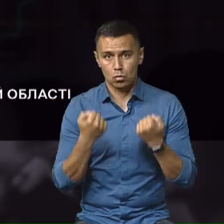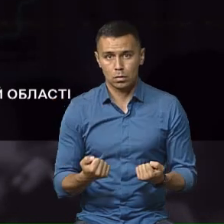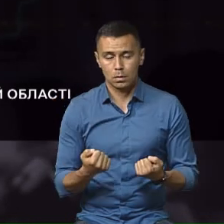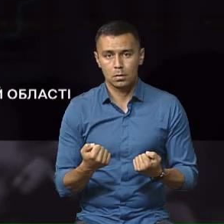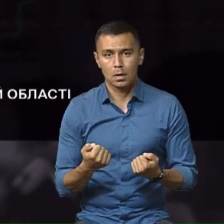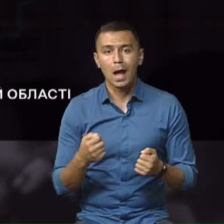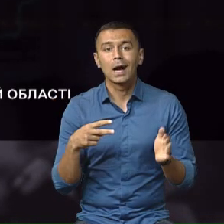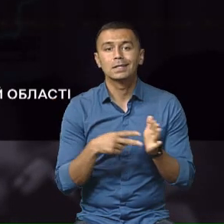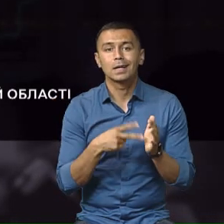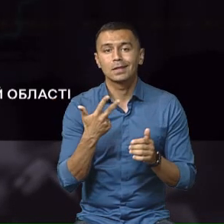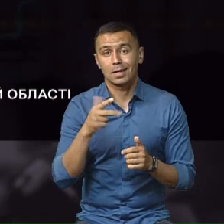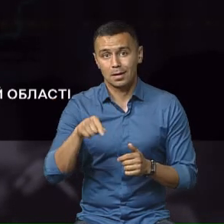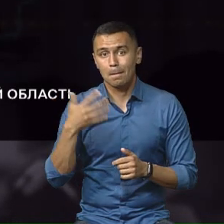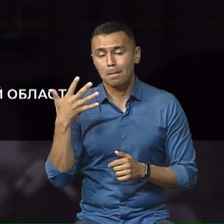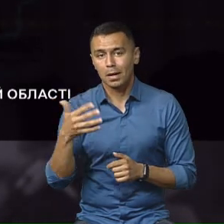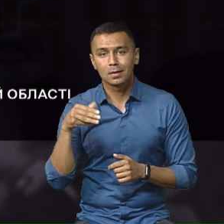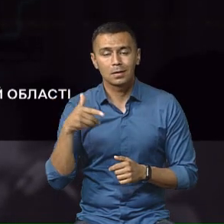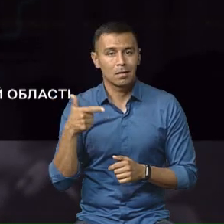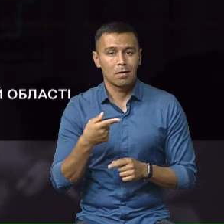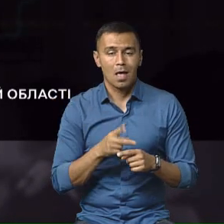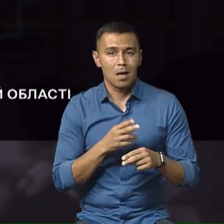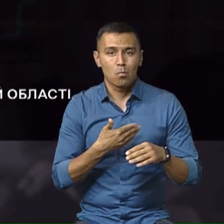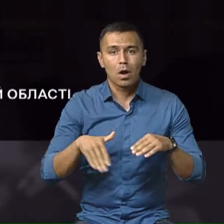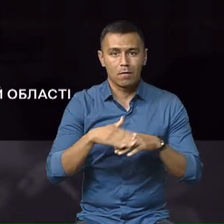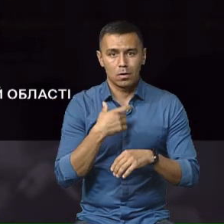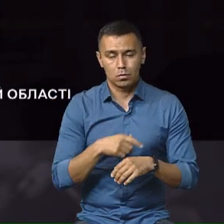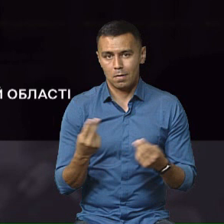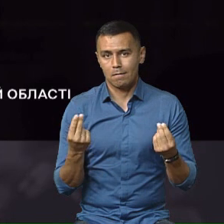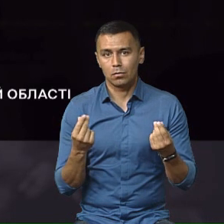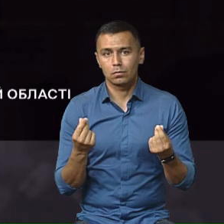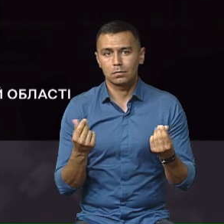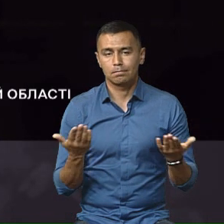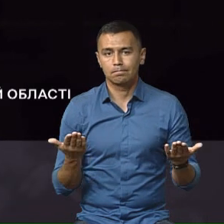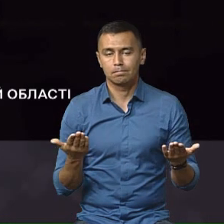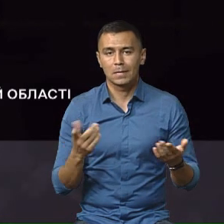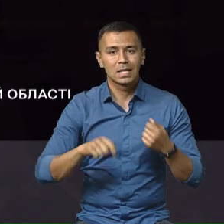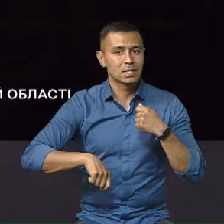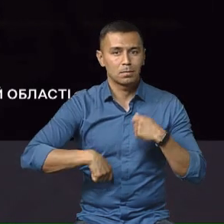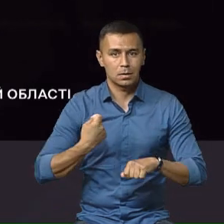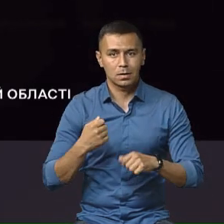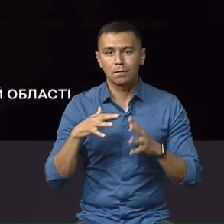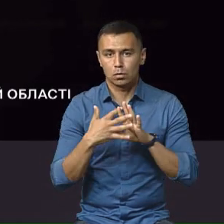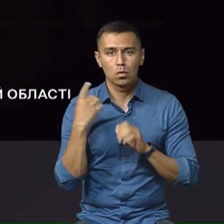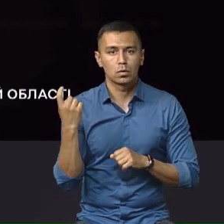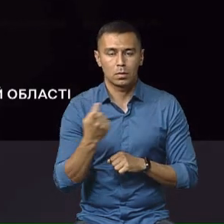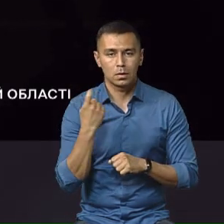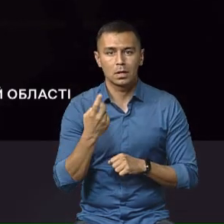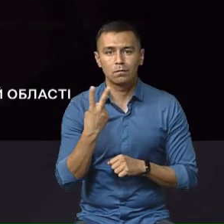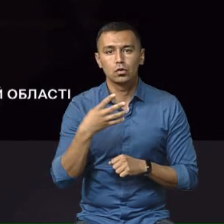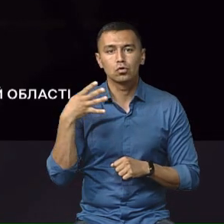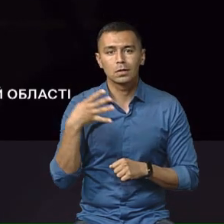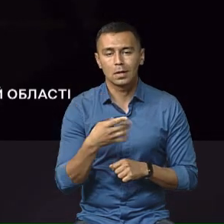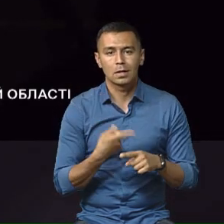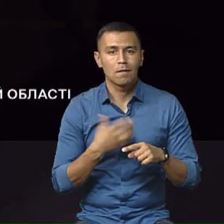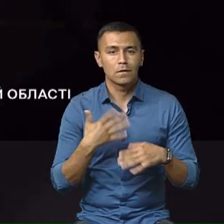ціні 3,5 це вона не покриває собі вартості. Тобто це повторні збитки в сільському господарстві. 2-4 тисячі – це